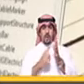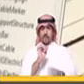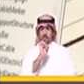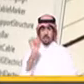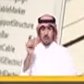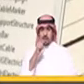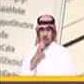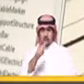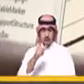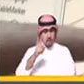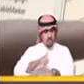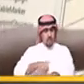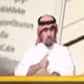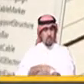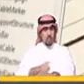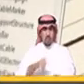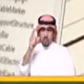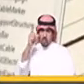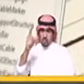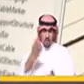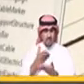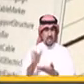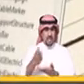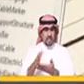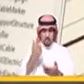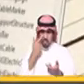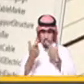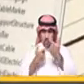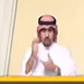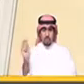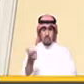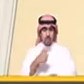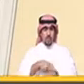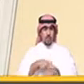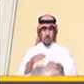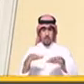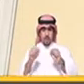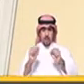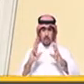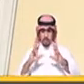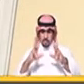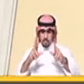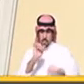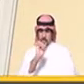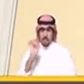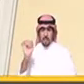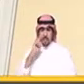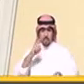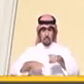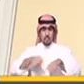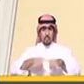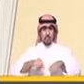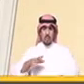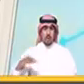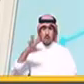وفر الوقت والكلفة في كشف جميع المواقع التابعة للوزارة ومحطاتها ونقاط الخلل وحتى